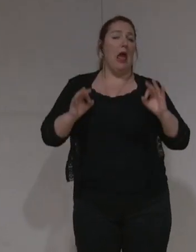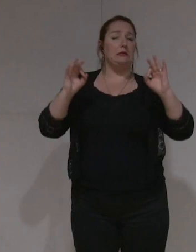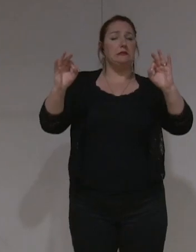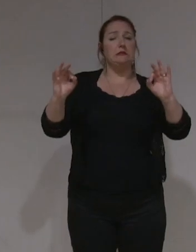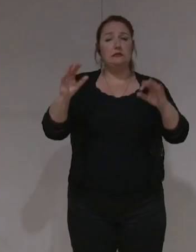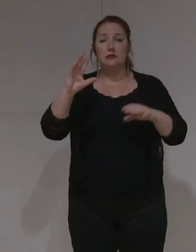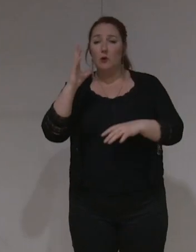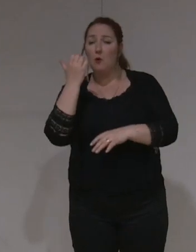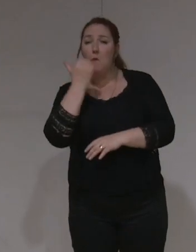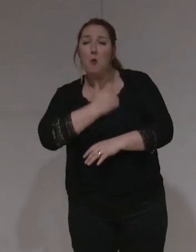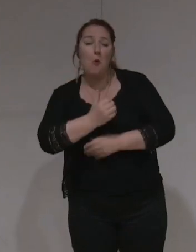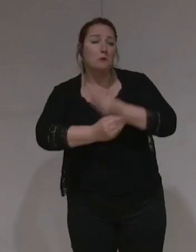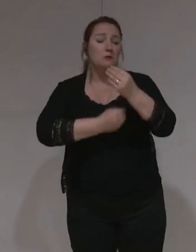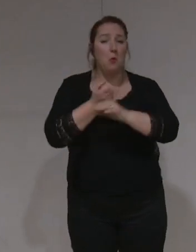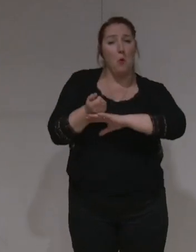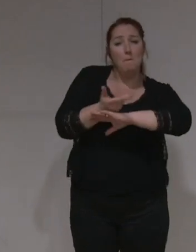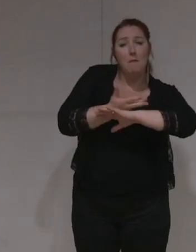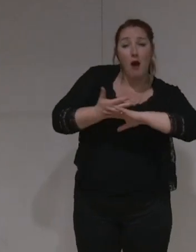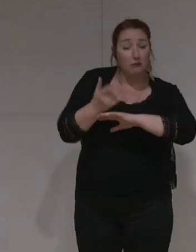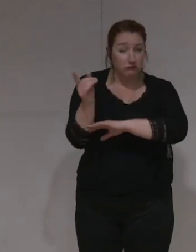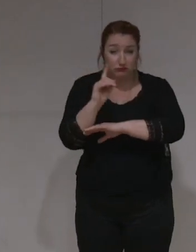bronze ou le marbre